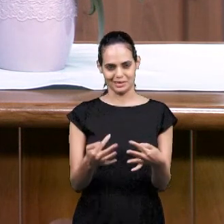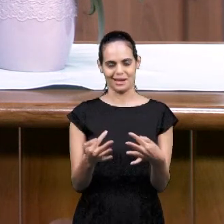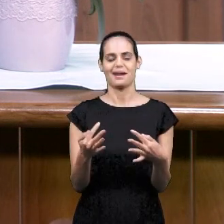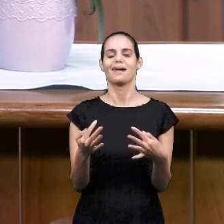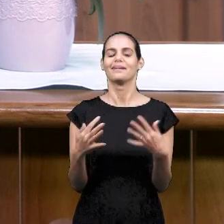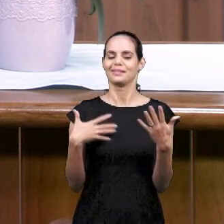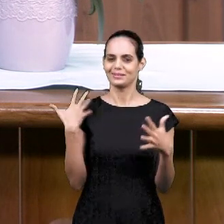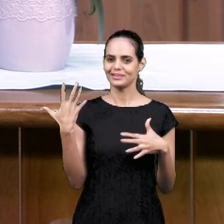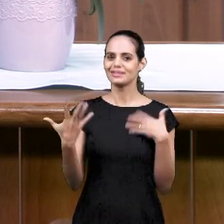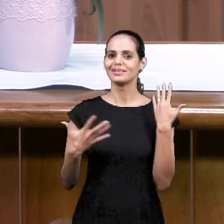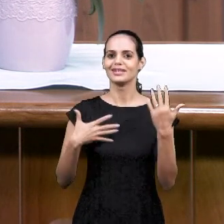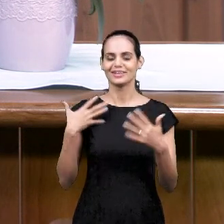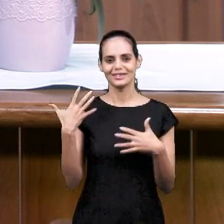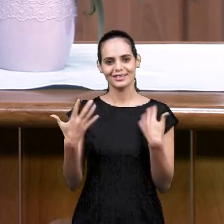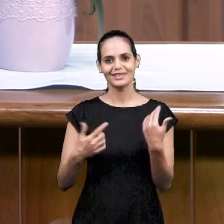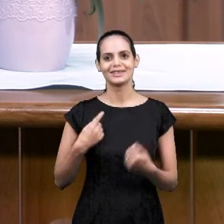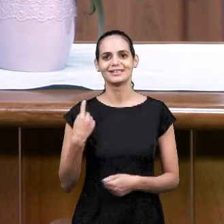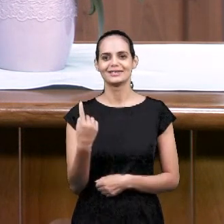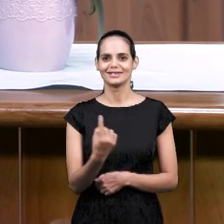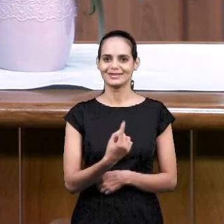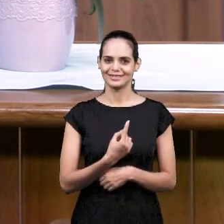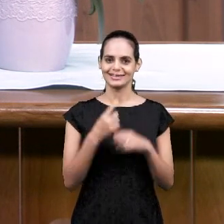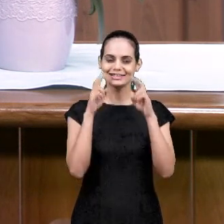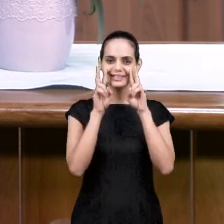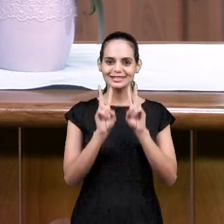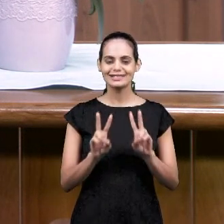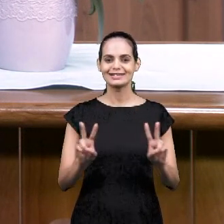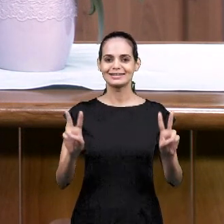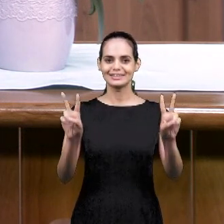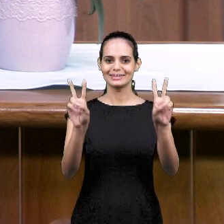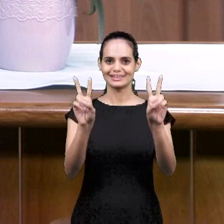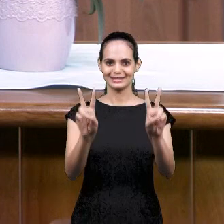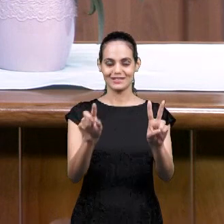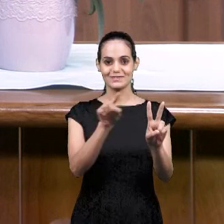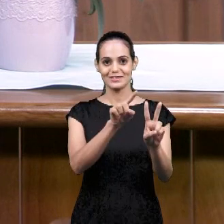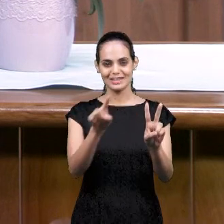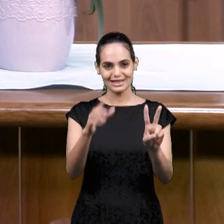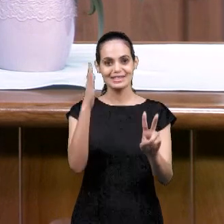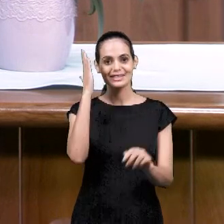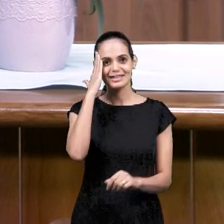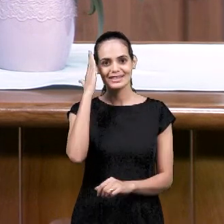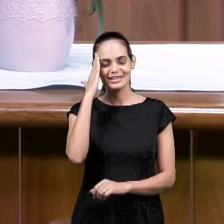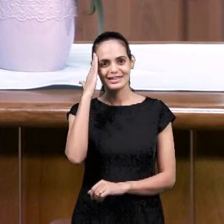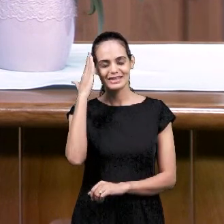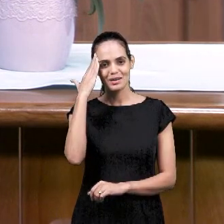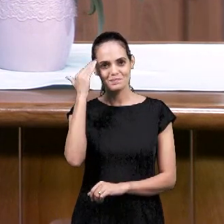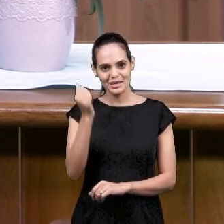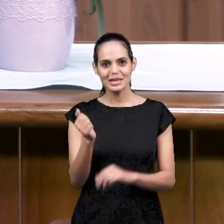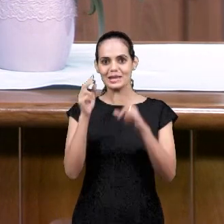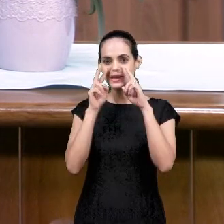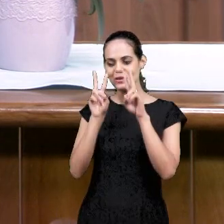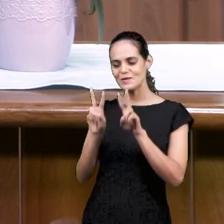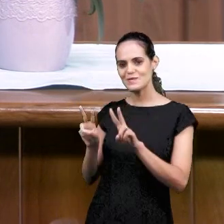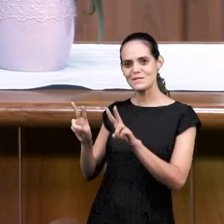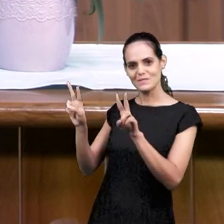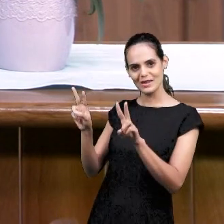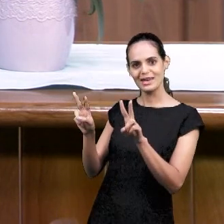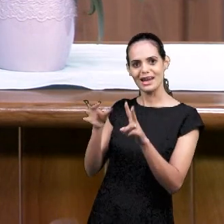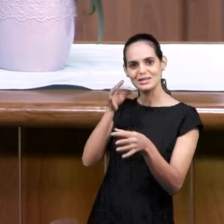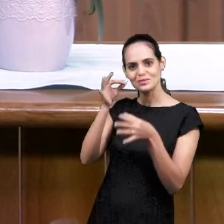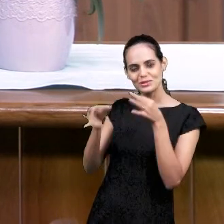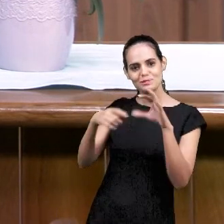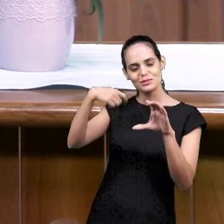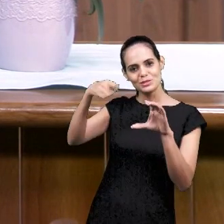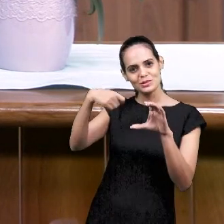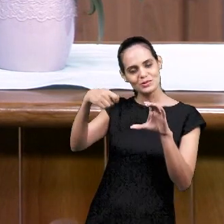dépasser un peu l'horaire, mais avec joie. Nous avons pu vous expliquer des choses